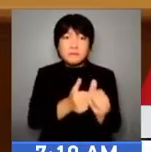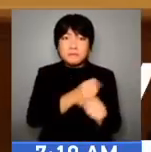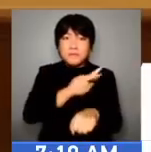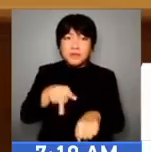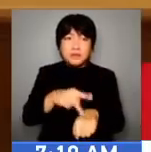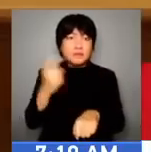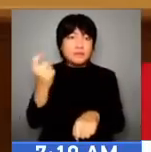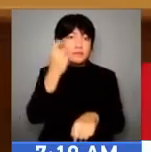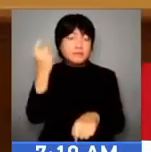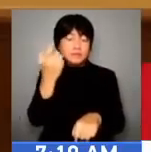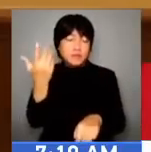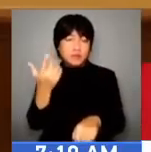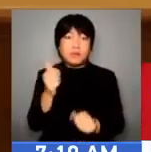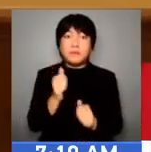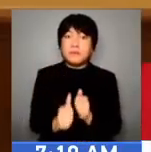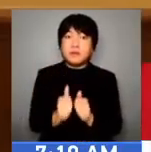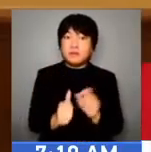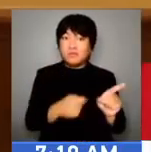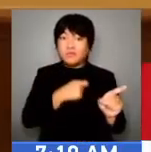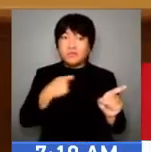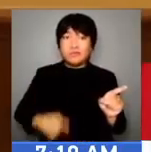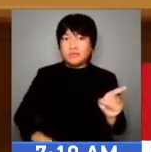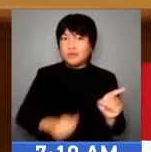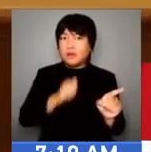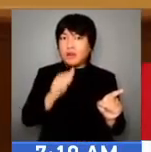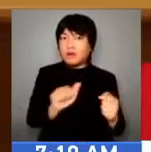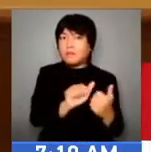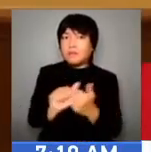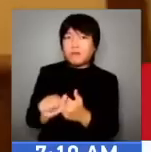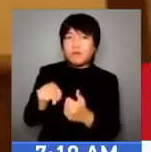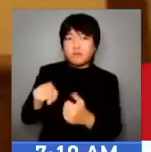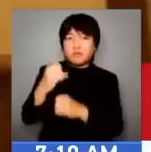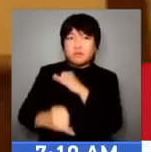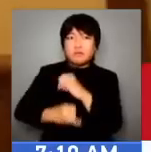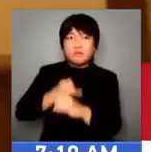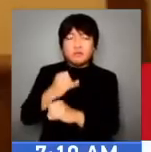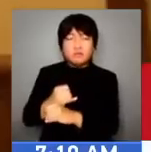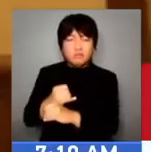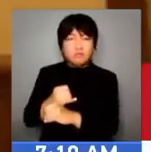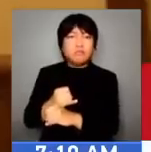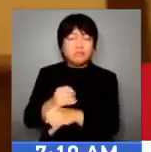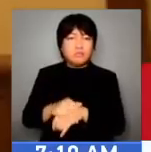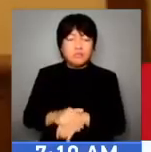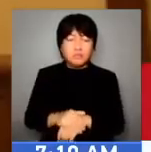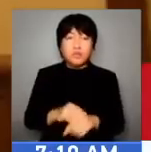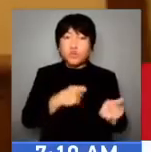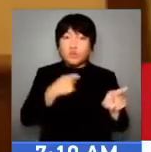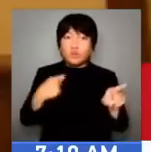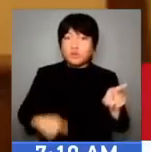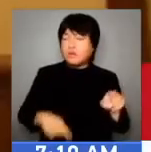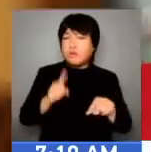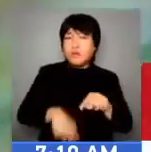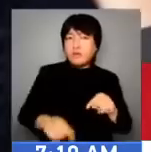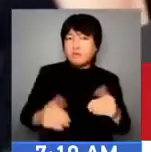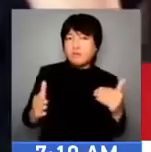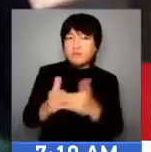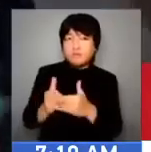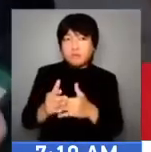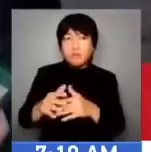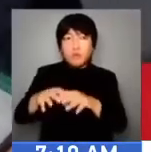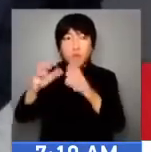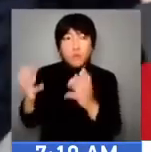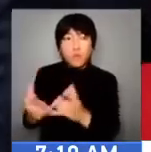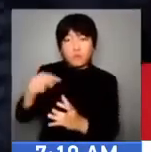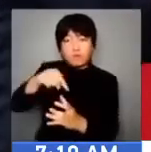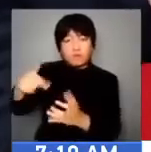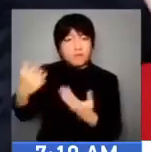doesn't follow. So it's, you know, China cannot go against the whole world. We are actually winning here.